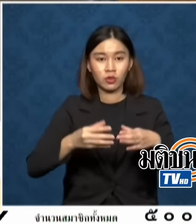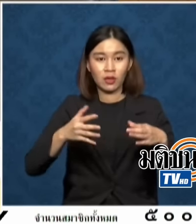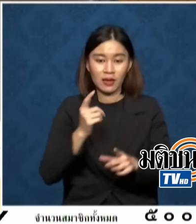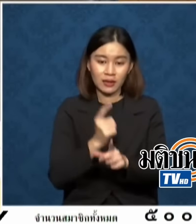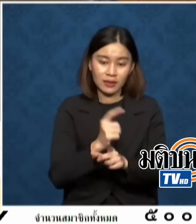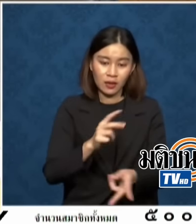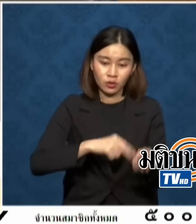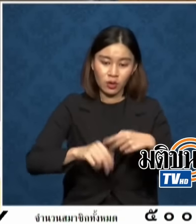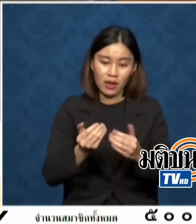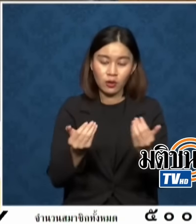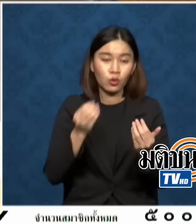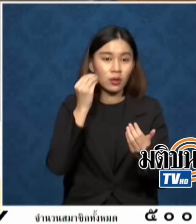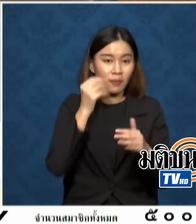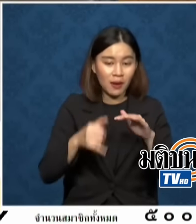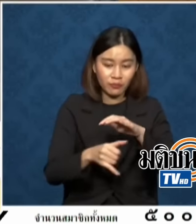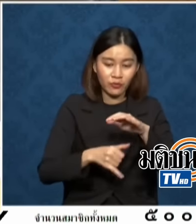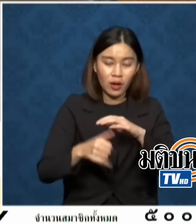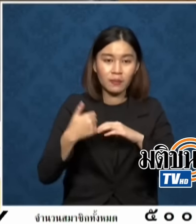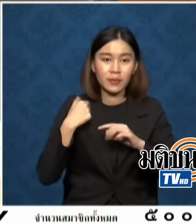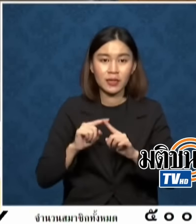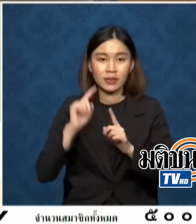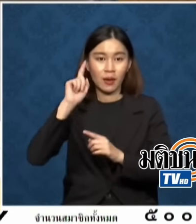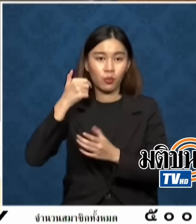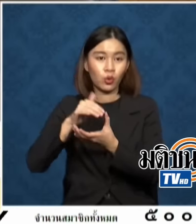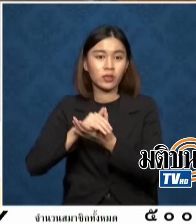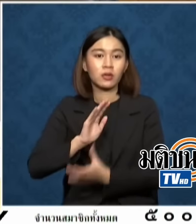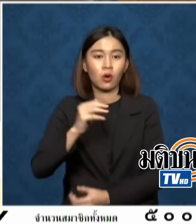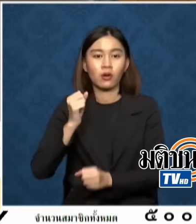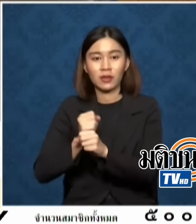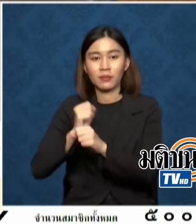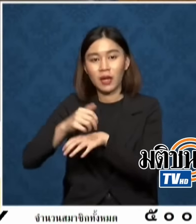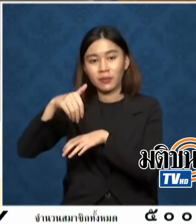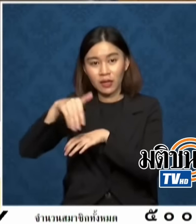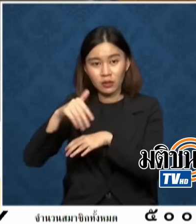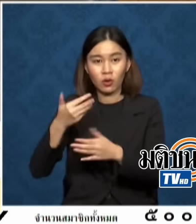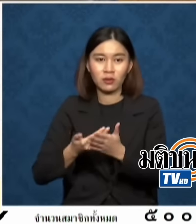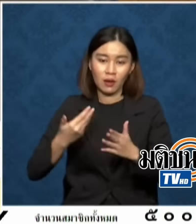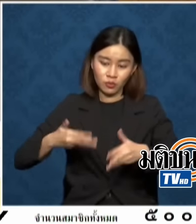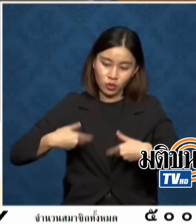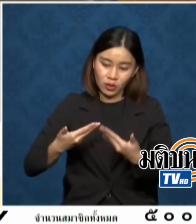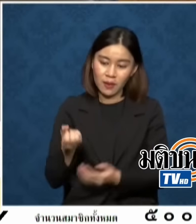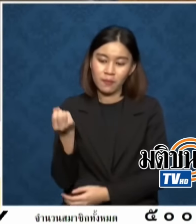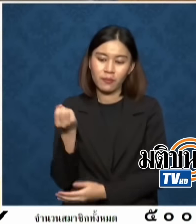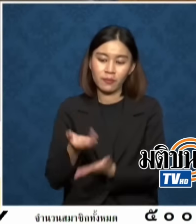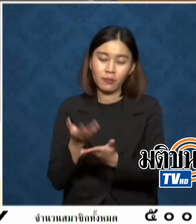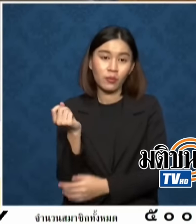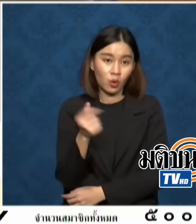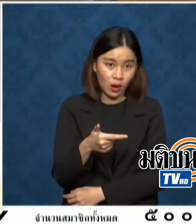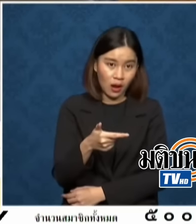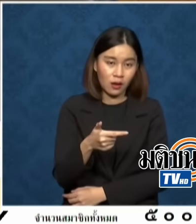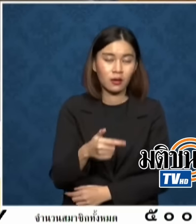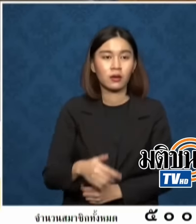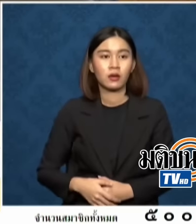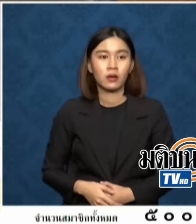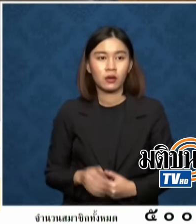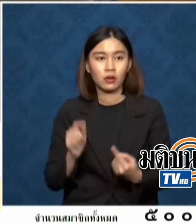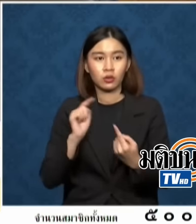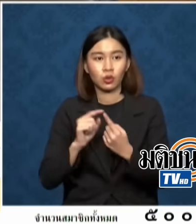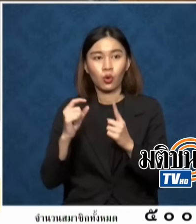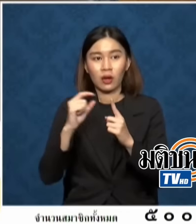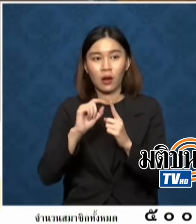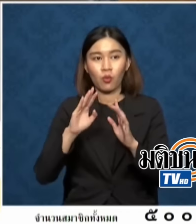ดูลูกอยู่ที่บ้านในขณะที่ภรรยาของพวกเขาทำงานและมีรายได้มากกว่าการเพิ่ม